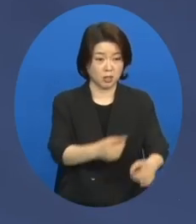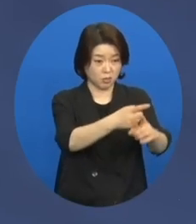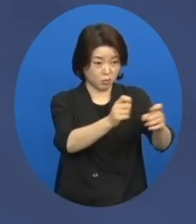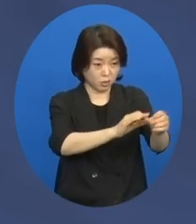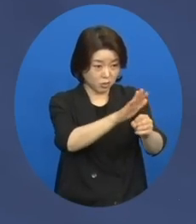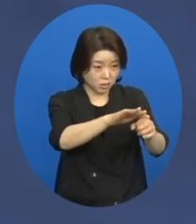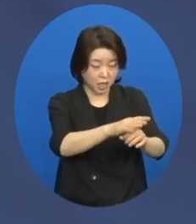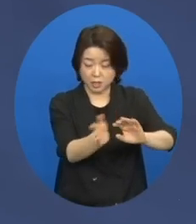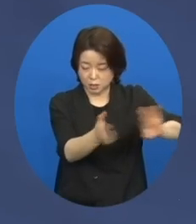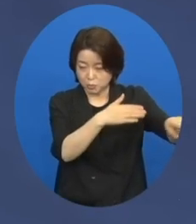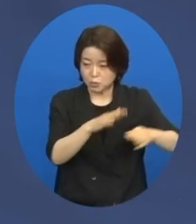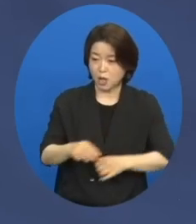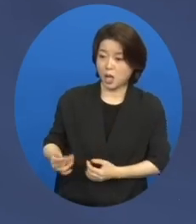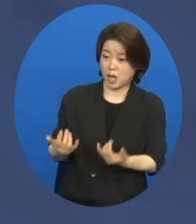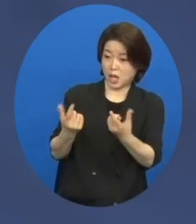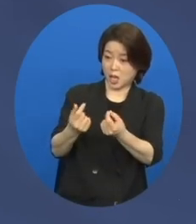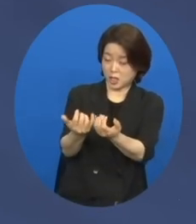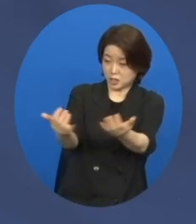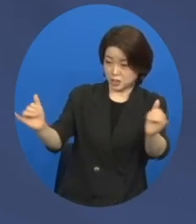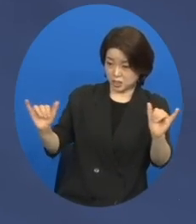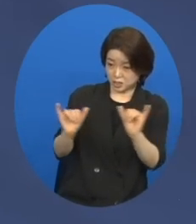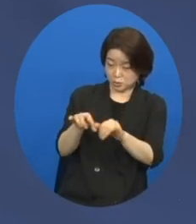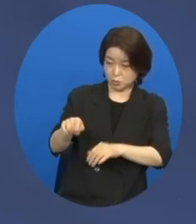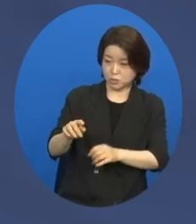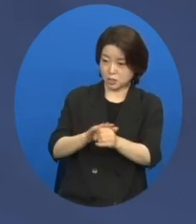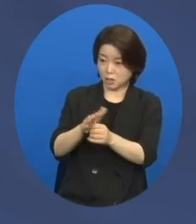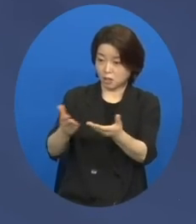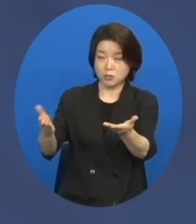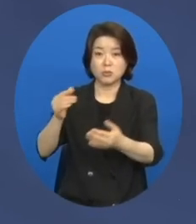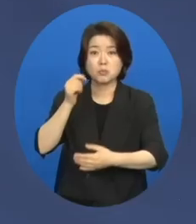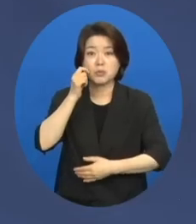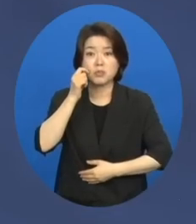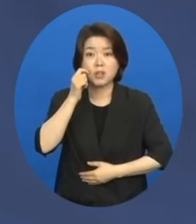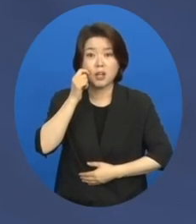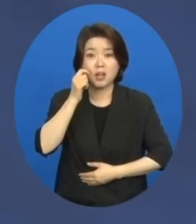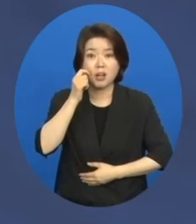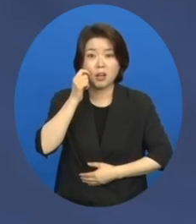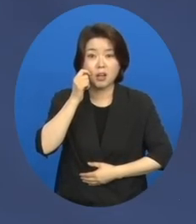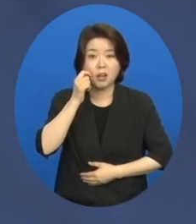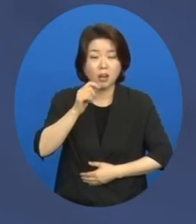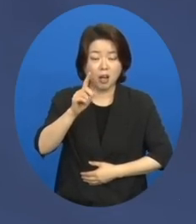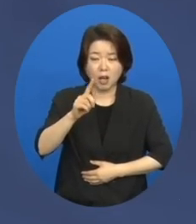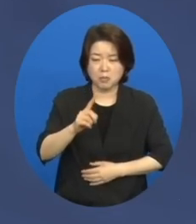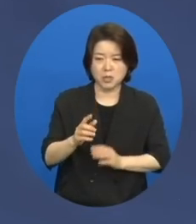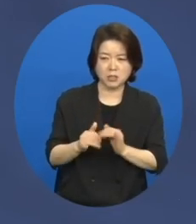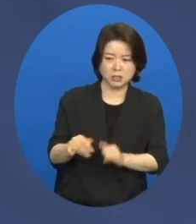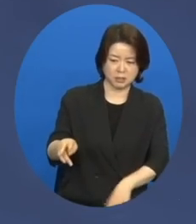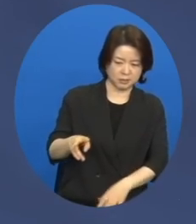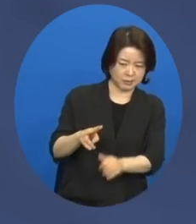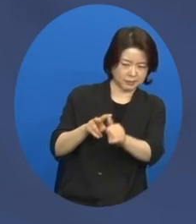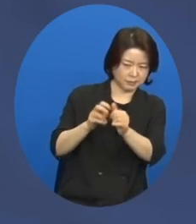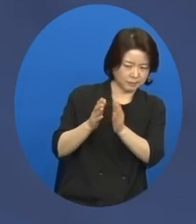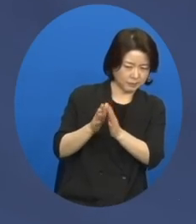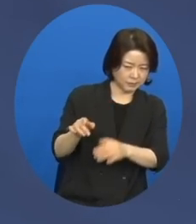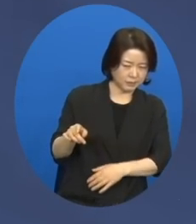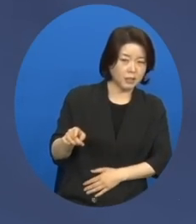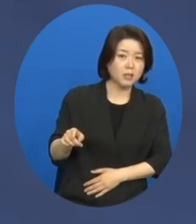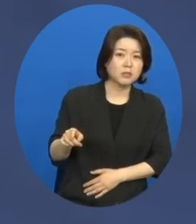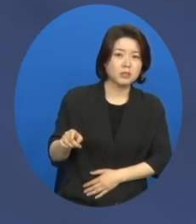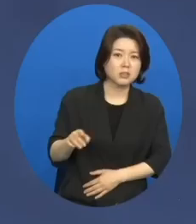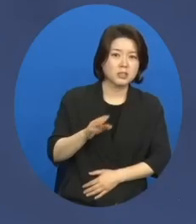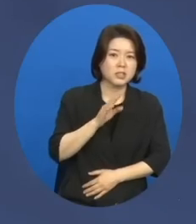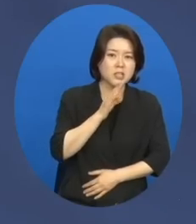건 그만둬 놓고 같은 팀원을 사랑을 못 하겠는 거예요. 한번 사람이 배기 싫기 시작하면요.